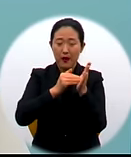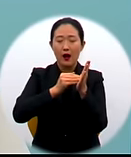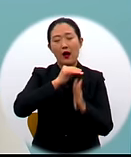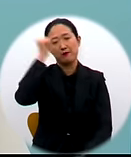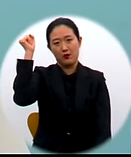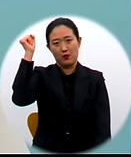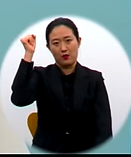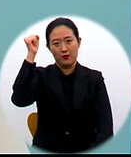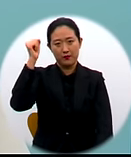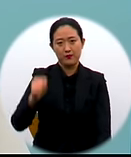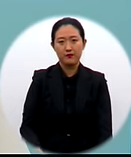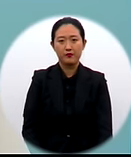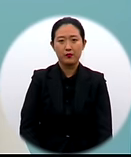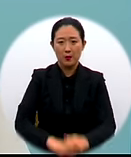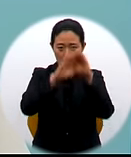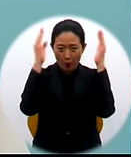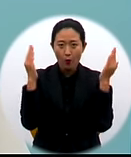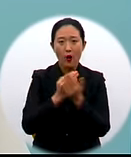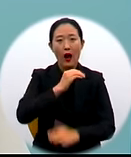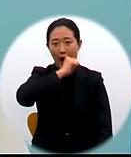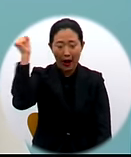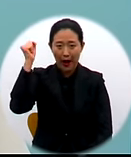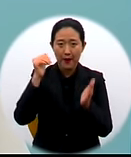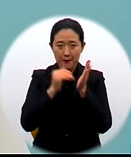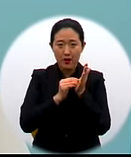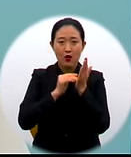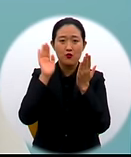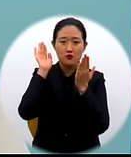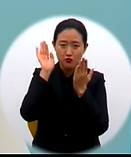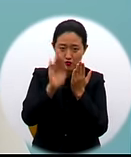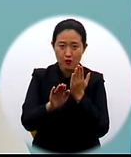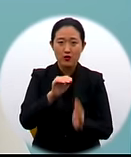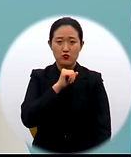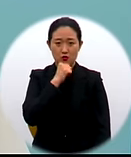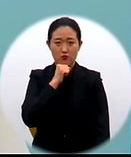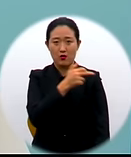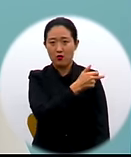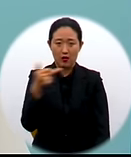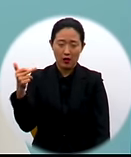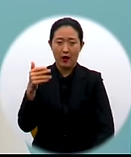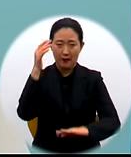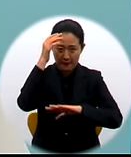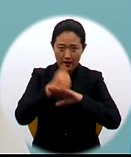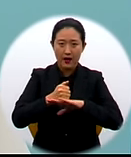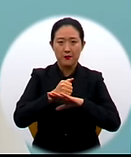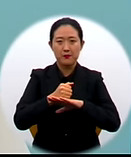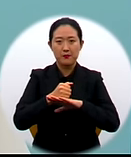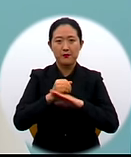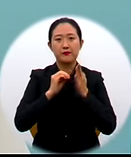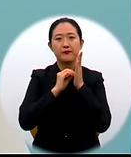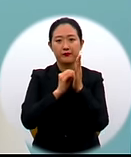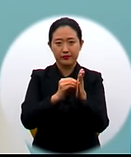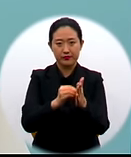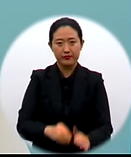꽈락으로 떨어지게 되는 겁니다. 모두를 통과한 사람들 중에서 고득점자가 최종 입사를 하게 되는 구조인 거죠.